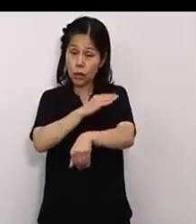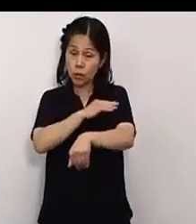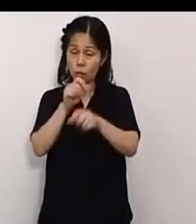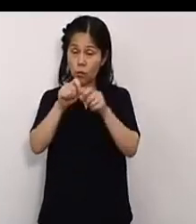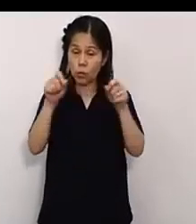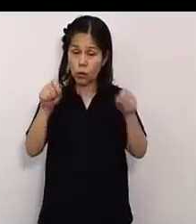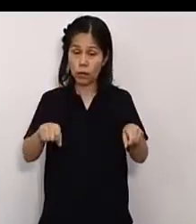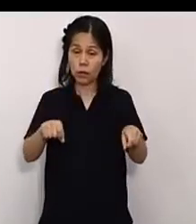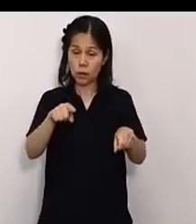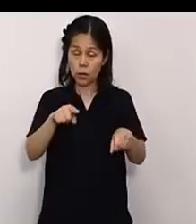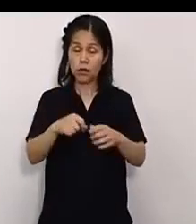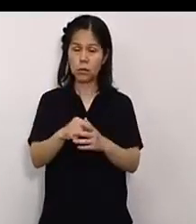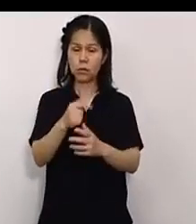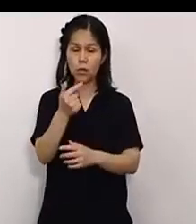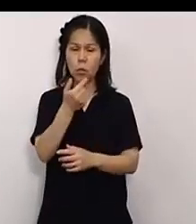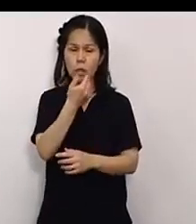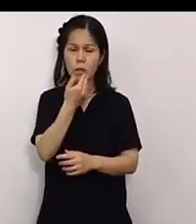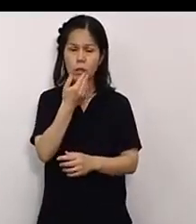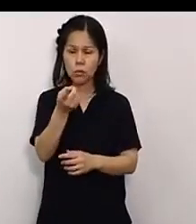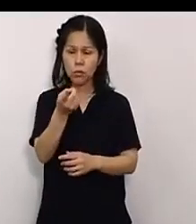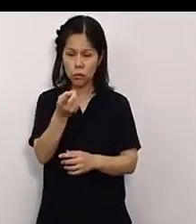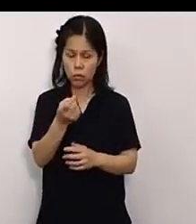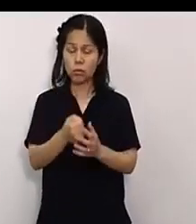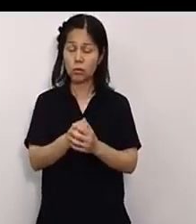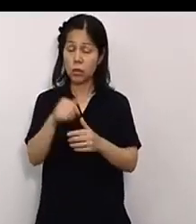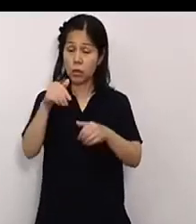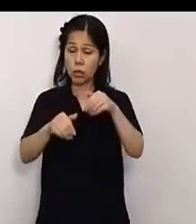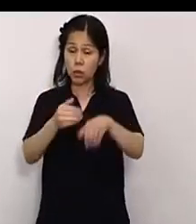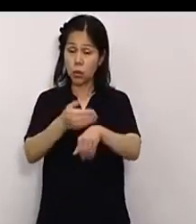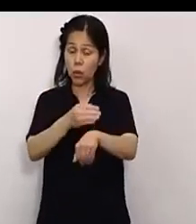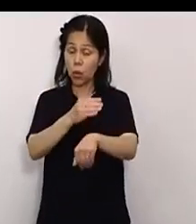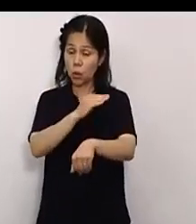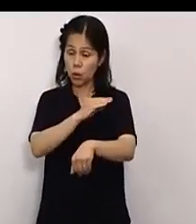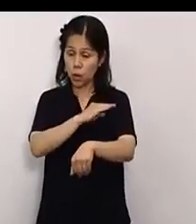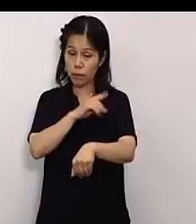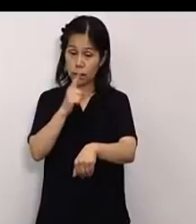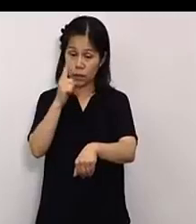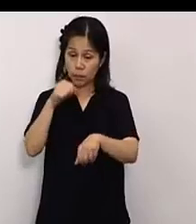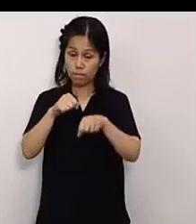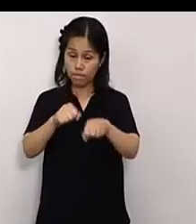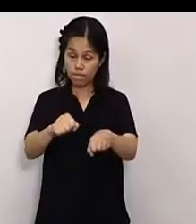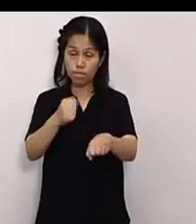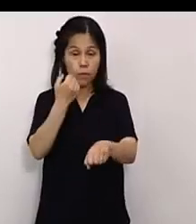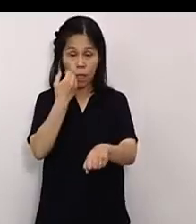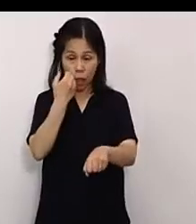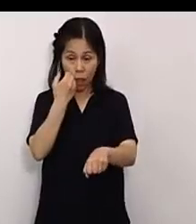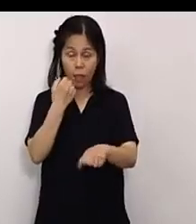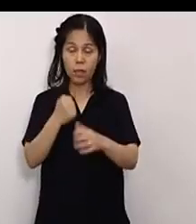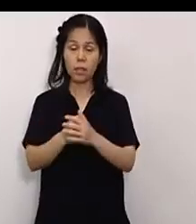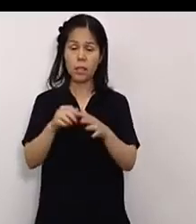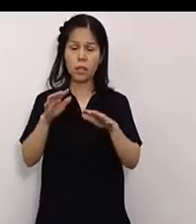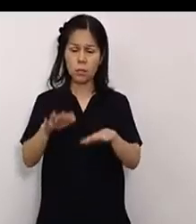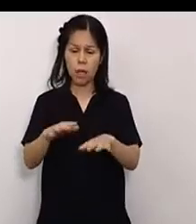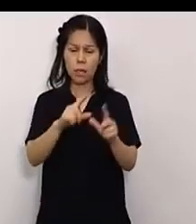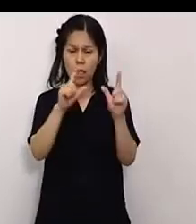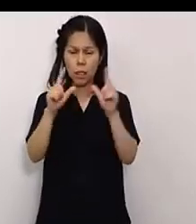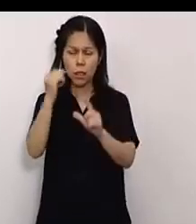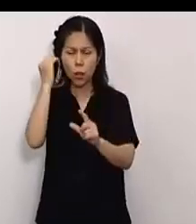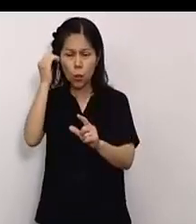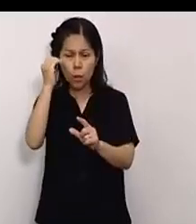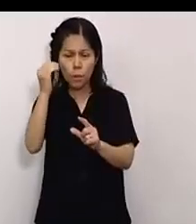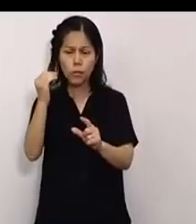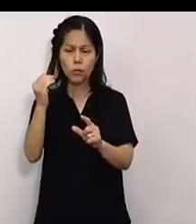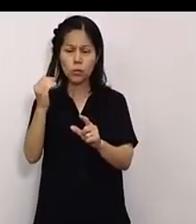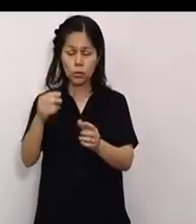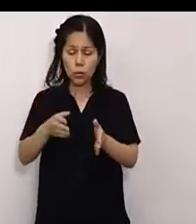は非常に重要なんですけど、実は選挙権を一番行使をしなきゃいけない人は今最も生活が困窮